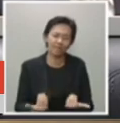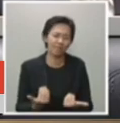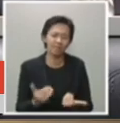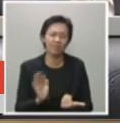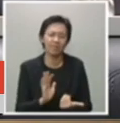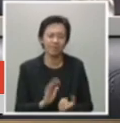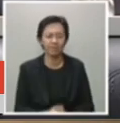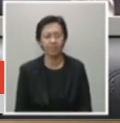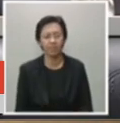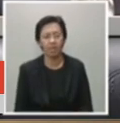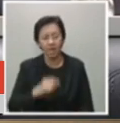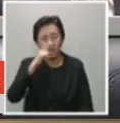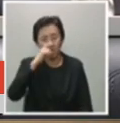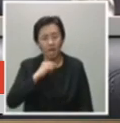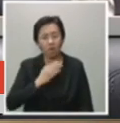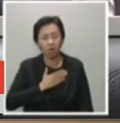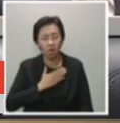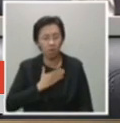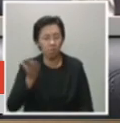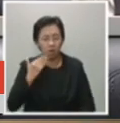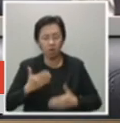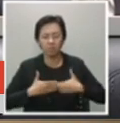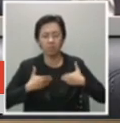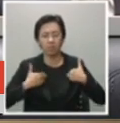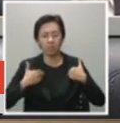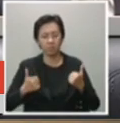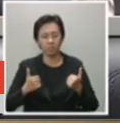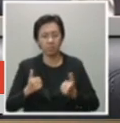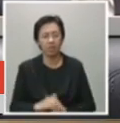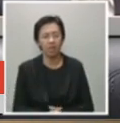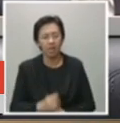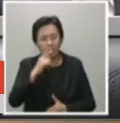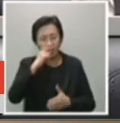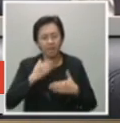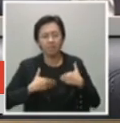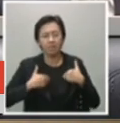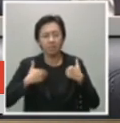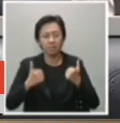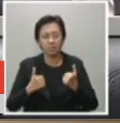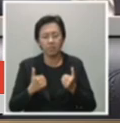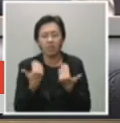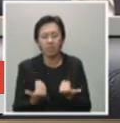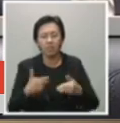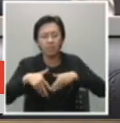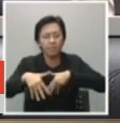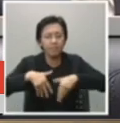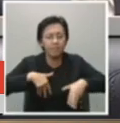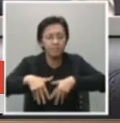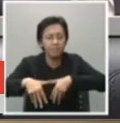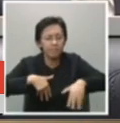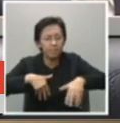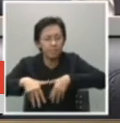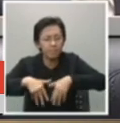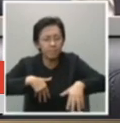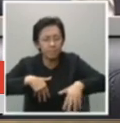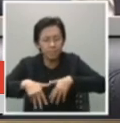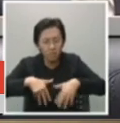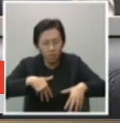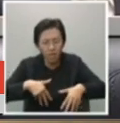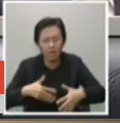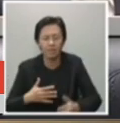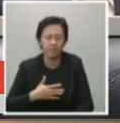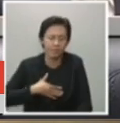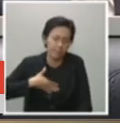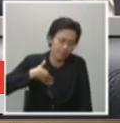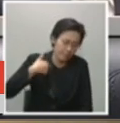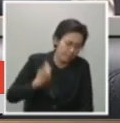คะประเทศไทยของเราเคยมีความสุขมากกว่านี้เยอะค่ะแต่สมัยนี้พี่น้องประชาชนเหมือนอมทุก